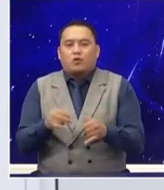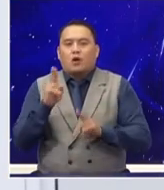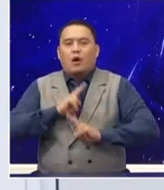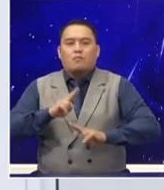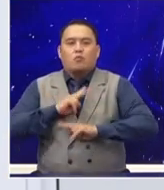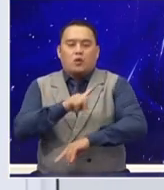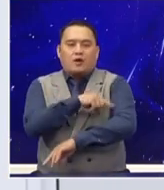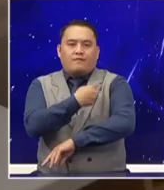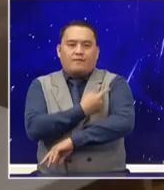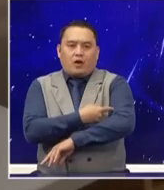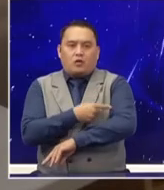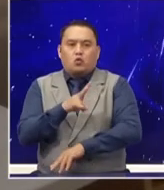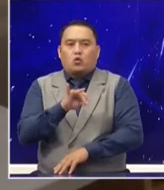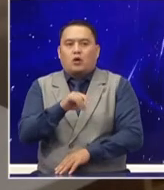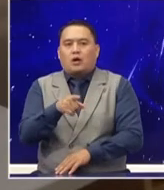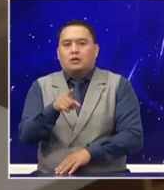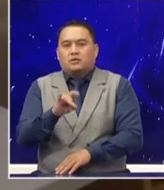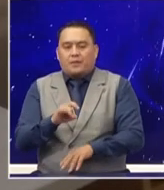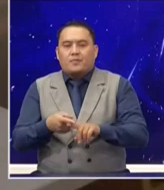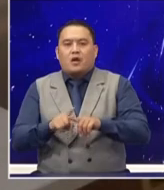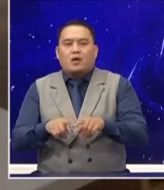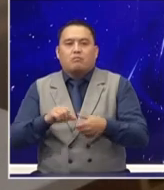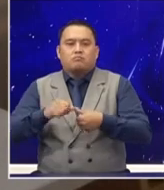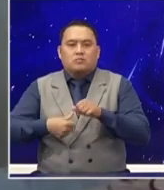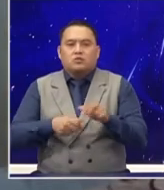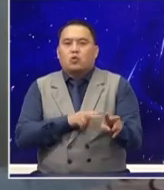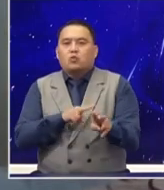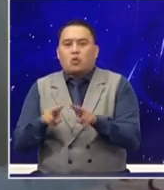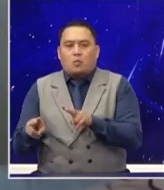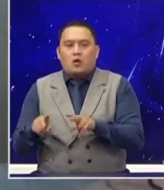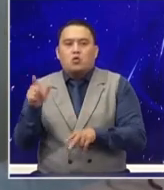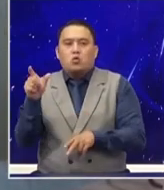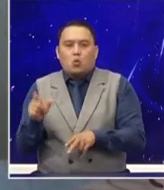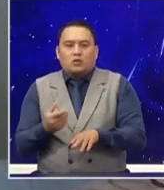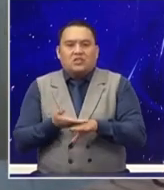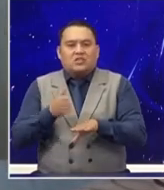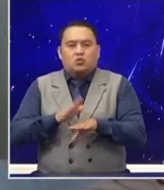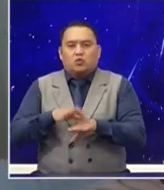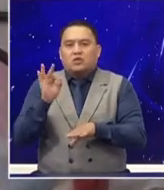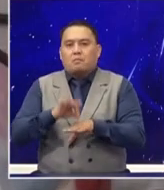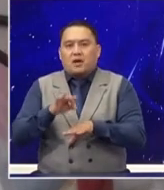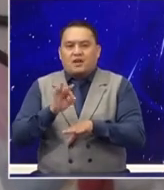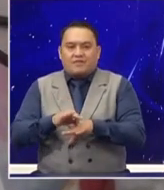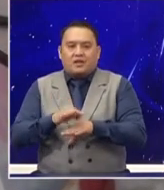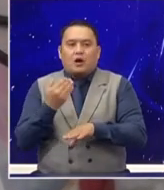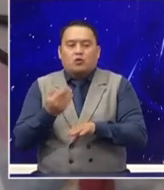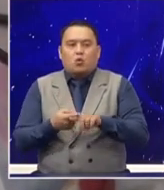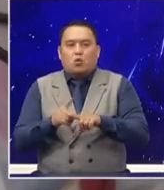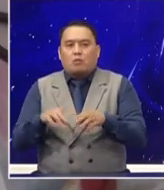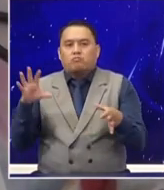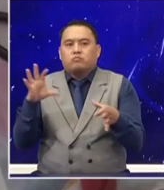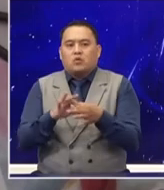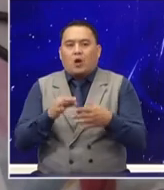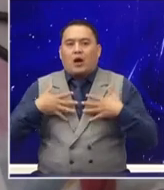работает врач-реаниматолог Нургазы Турдалиев. Под его постоянным наблюдением пациенты с тяжелым течением болезни, которые подключены